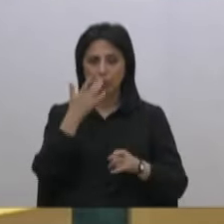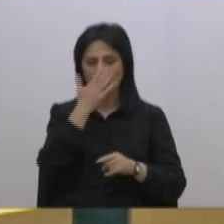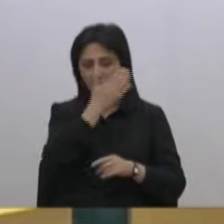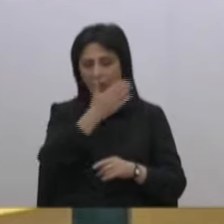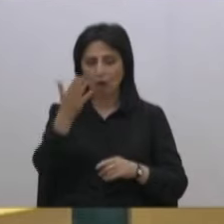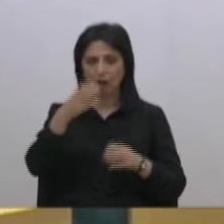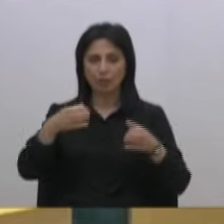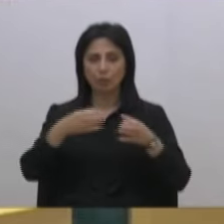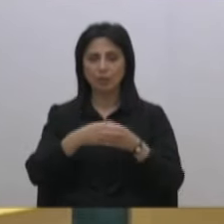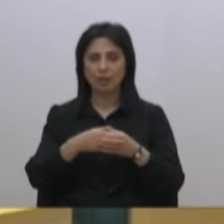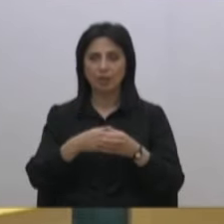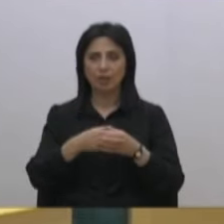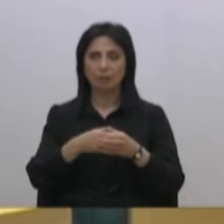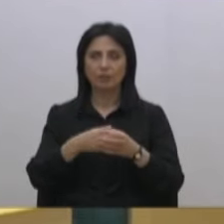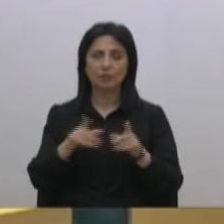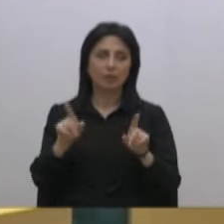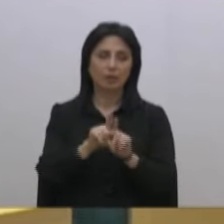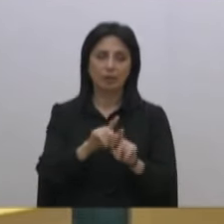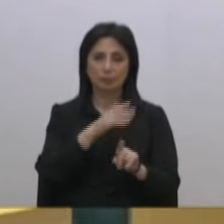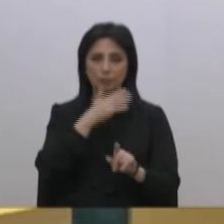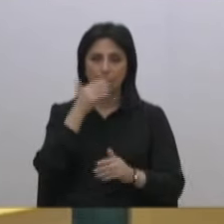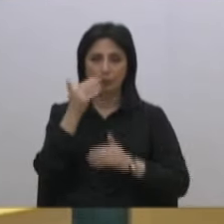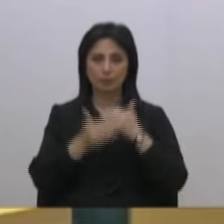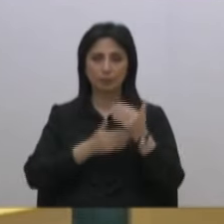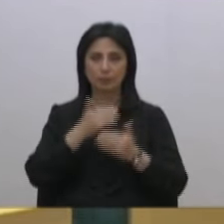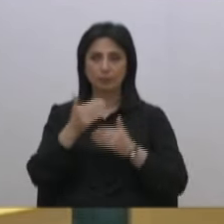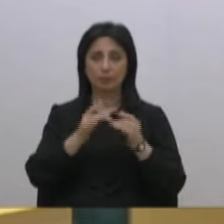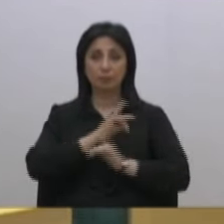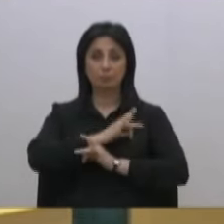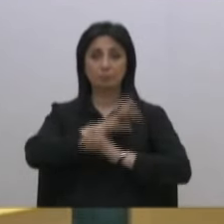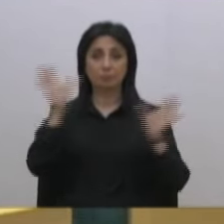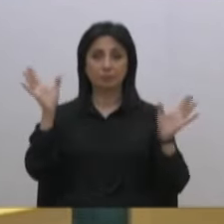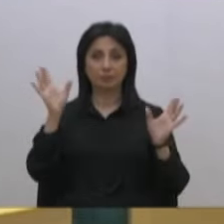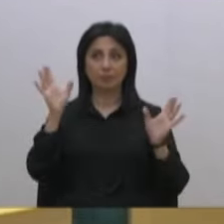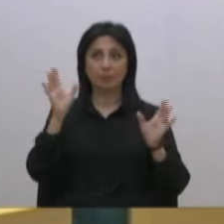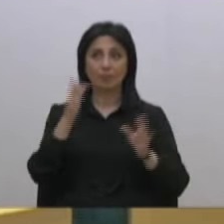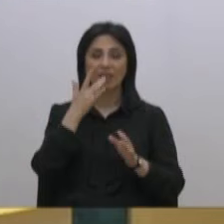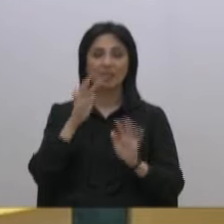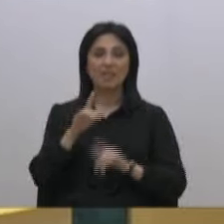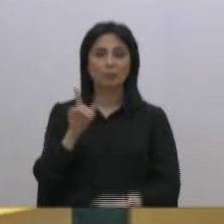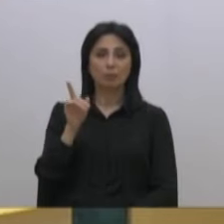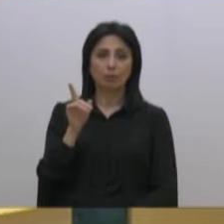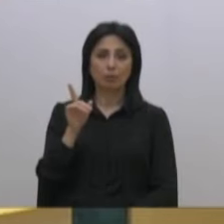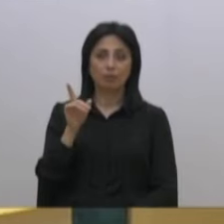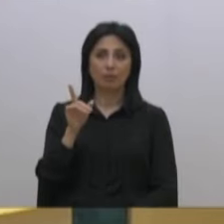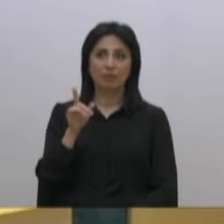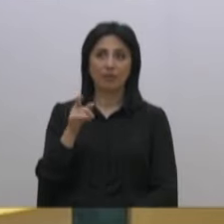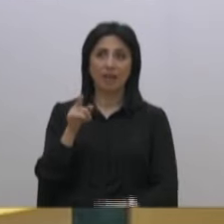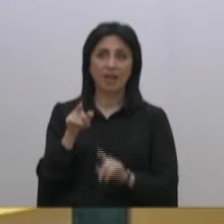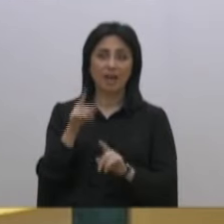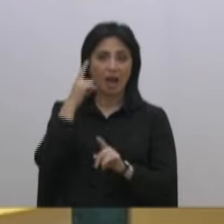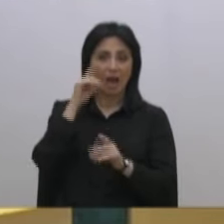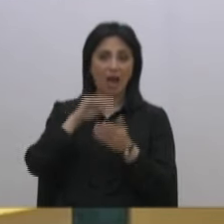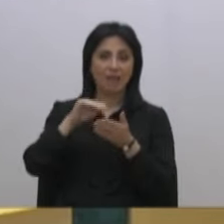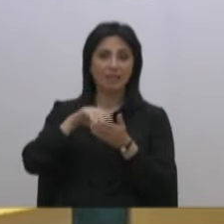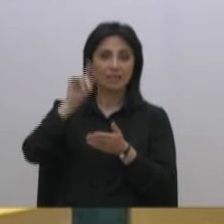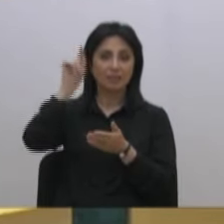ეროვნული ნაკრების უპრეცედენტო წარმატებას ზეიმობდა, ნაცმოძრაობა